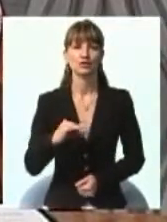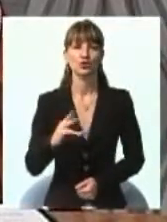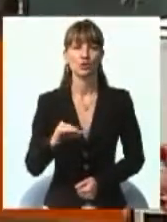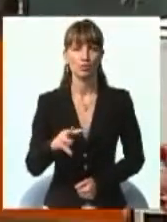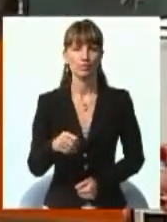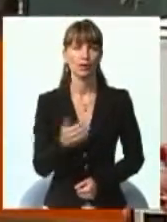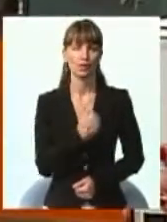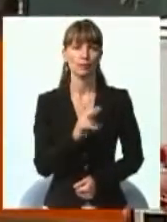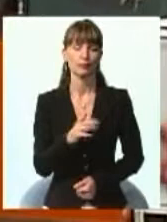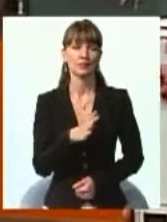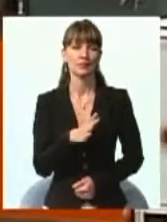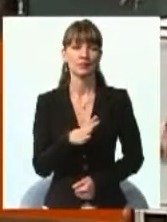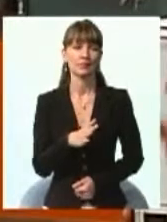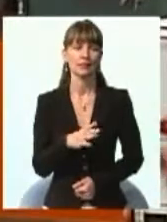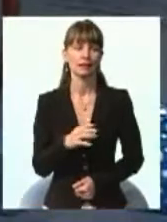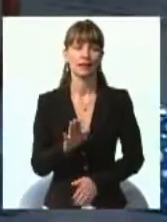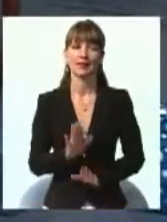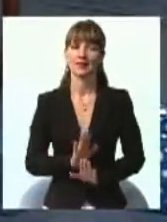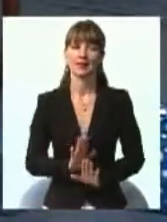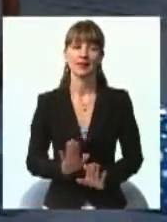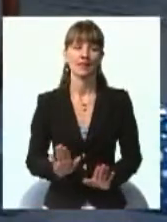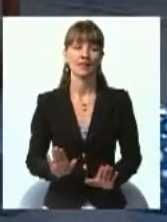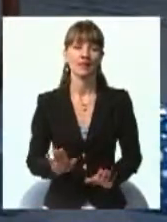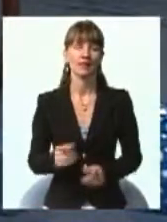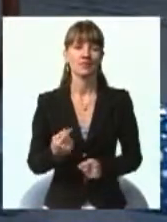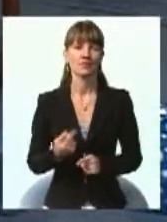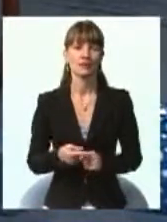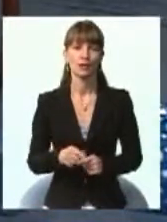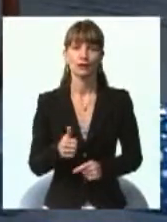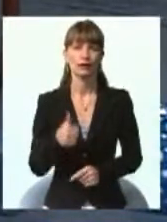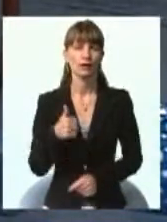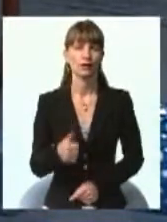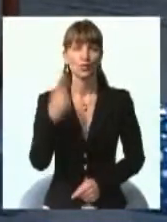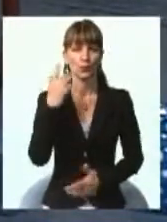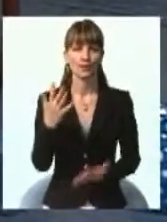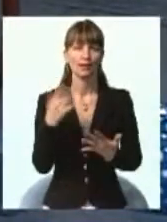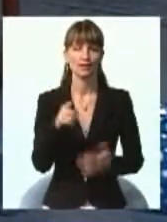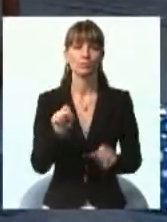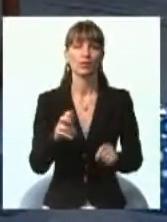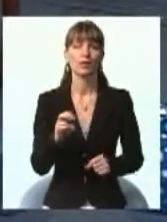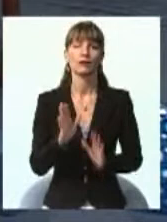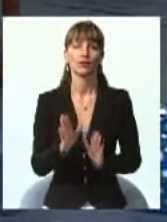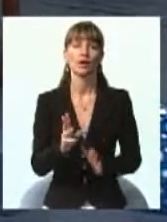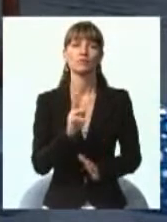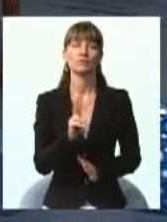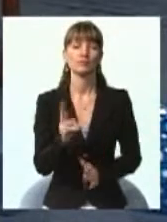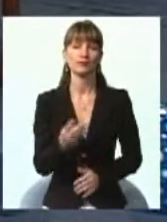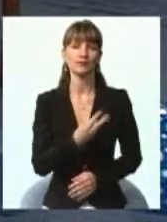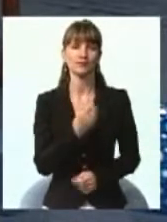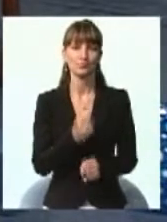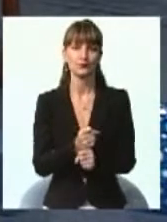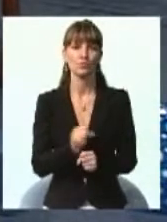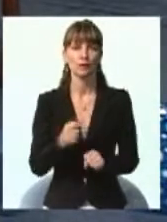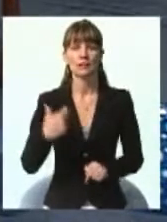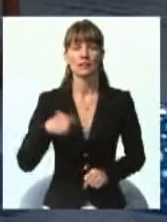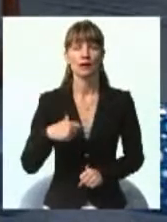бути джином? Ні. Чому? Це ж дуже добре. Уявляєш собі, ти можеш не тільки комусь бажання виконувати.